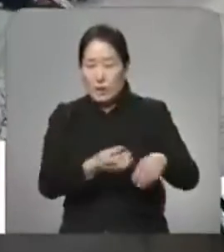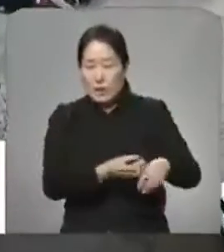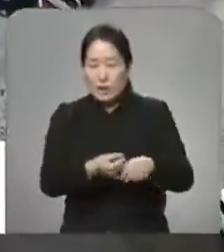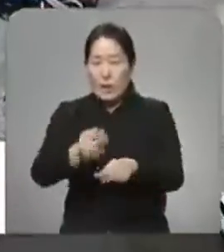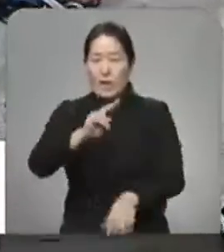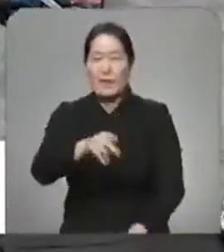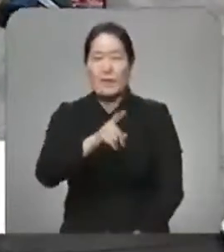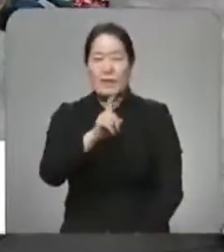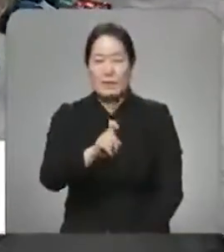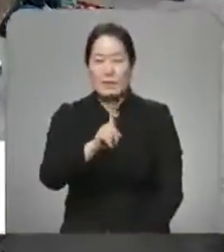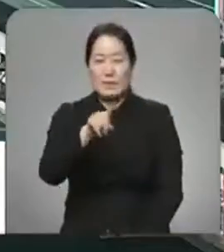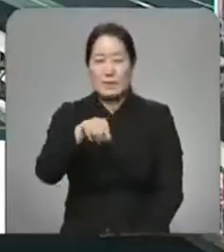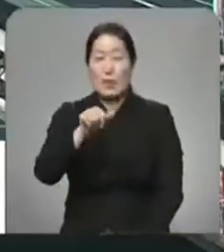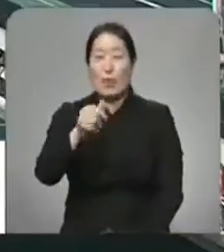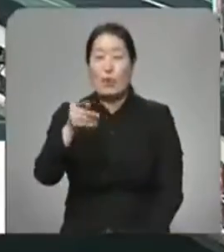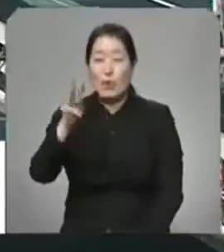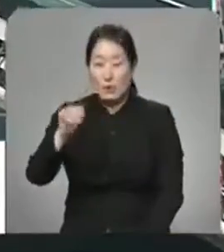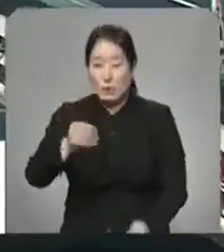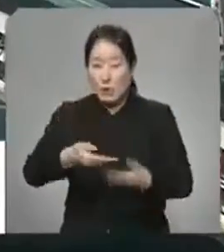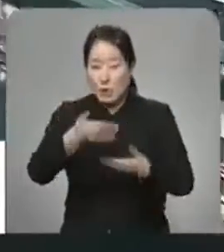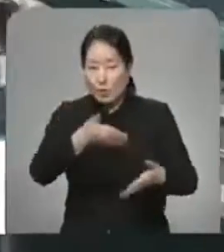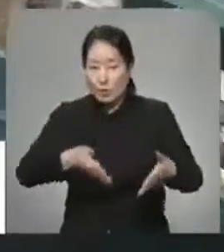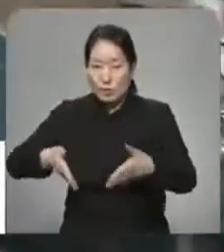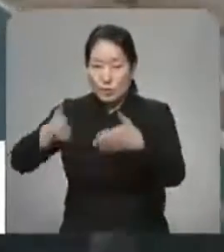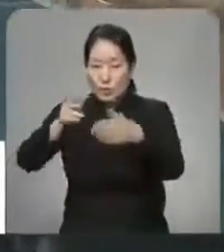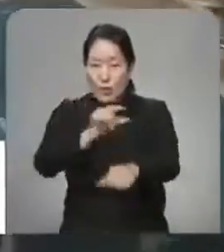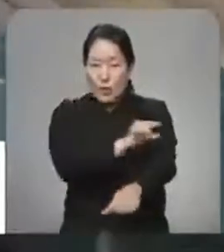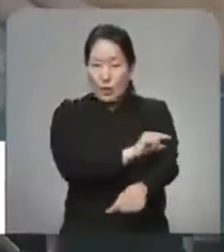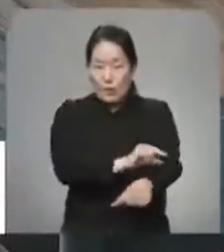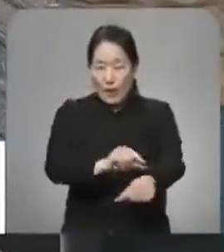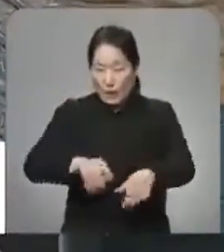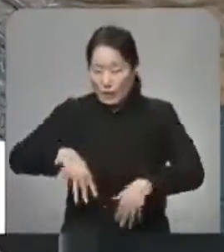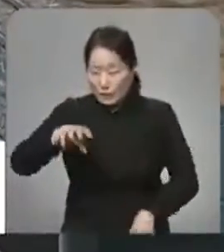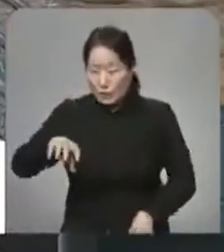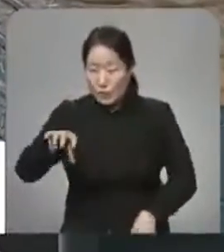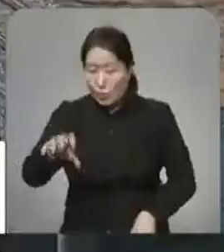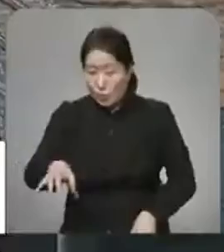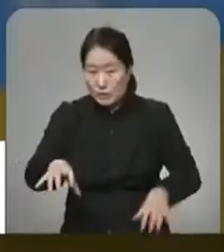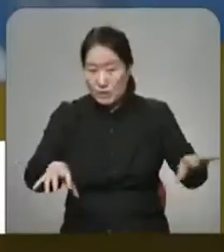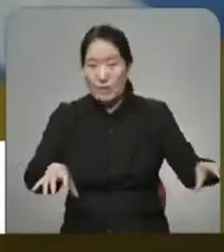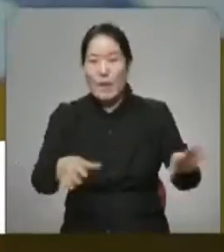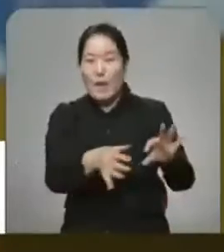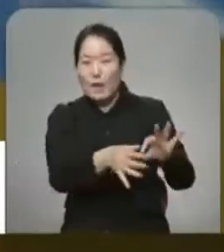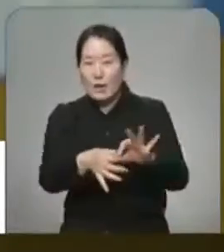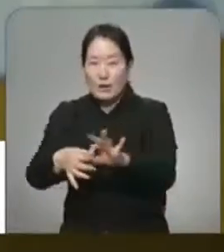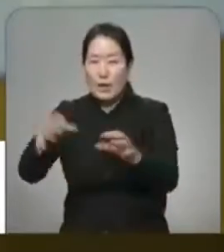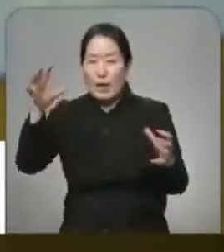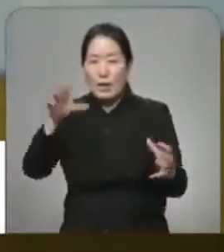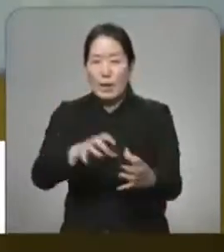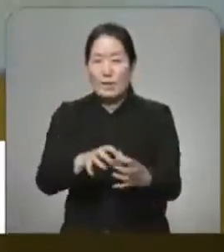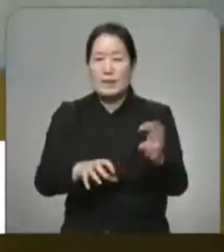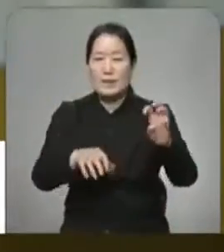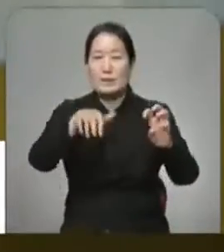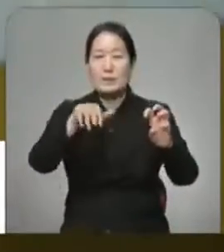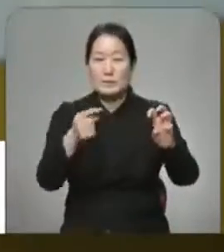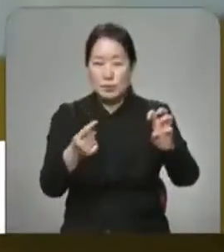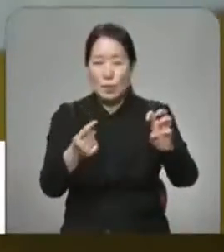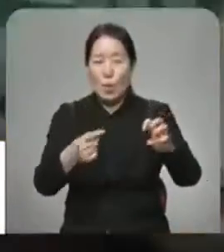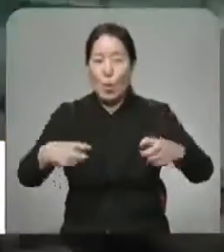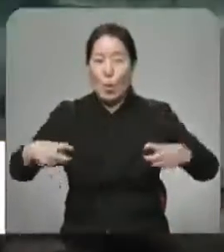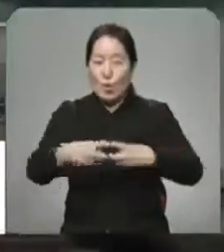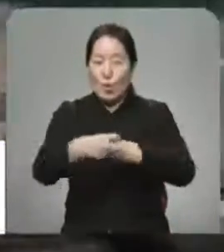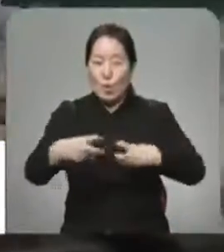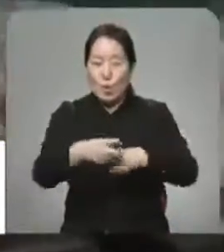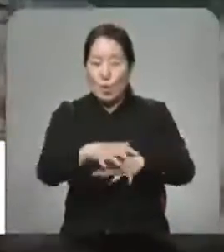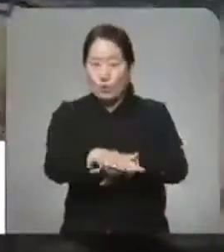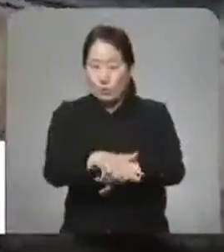211.5km에 이르는 DMZ 고속도로부터 GTX-B 춘천 연장까지 모두 앞에 30조 원에 달하는 광역 교통망 확충